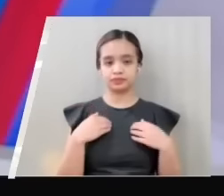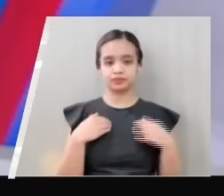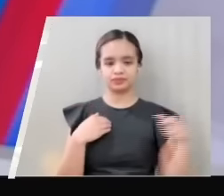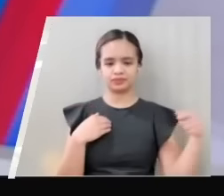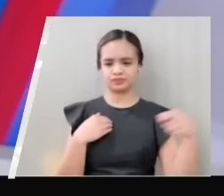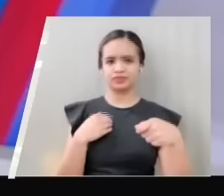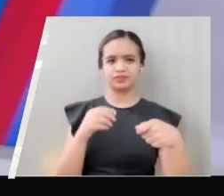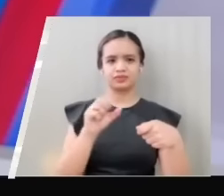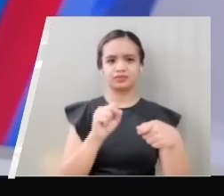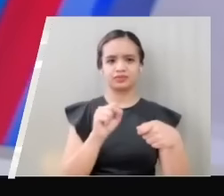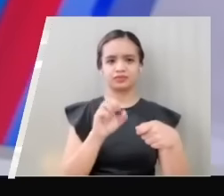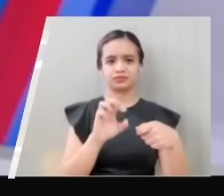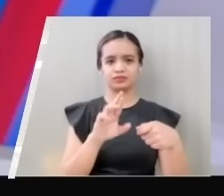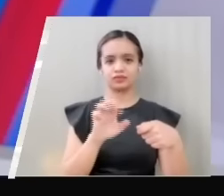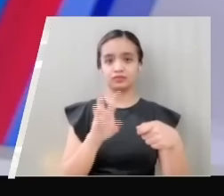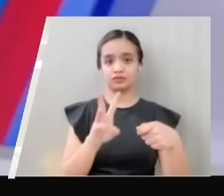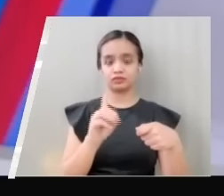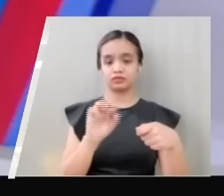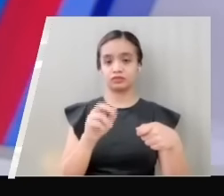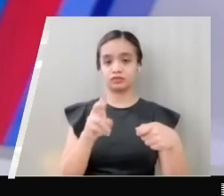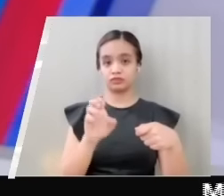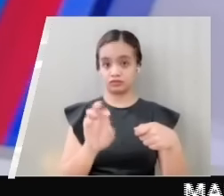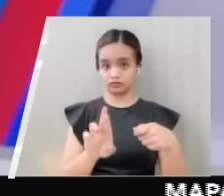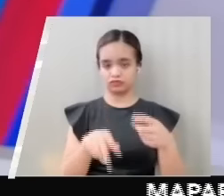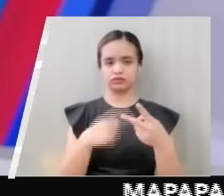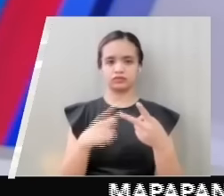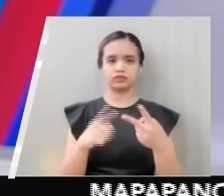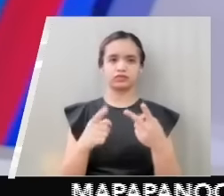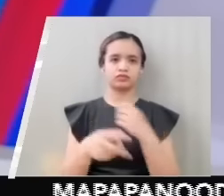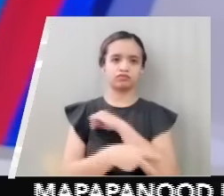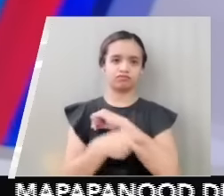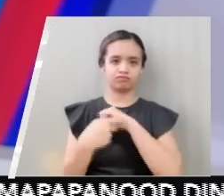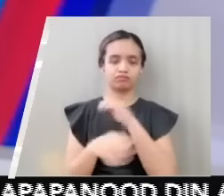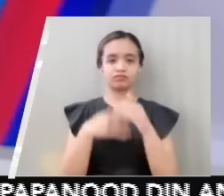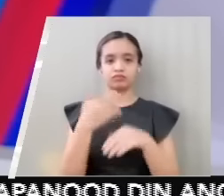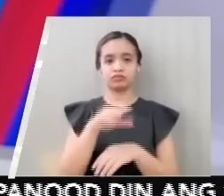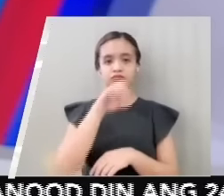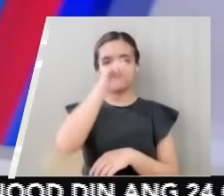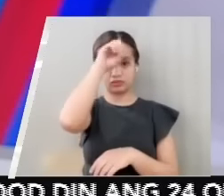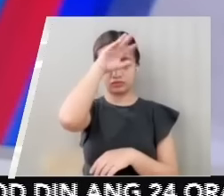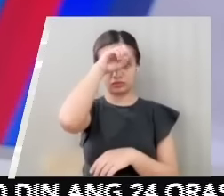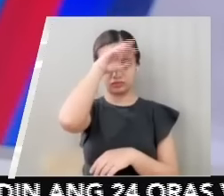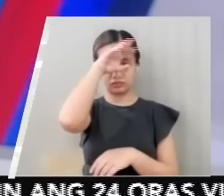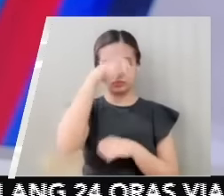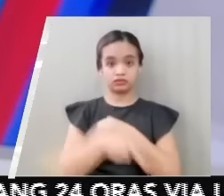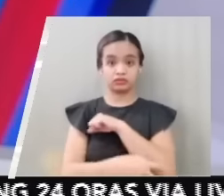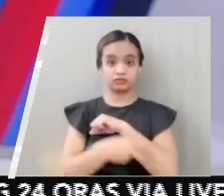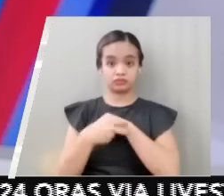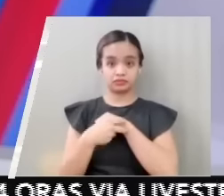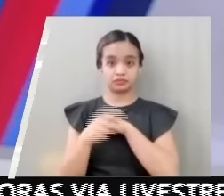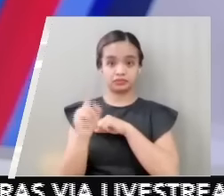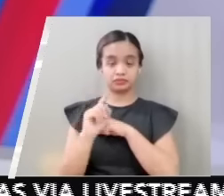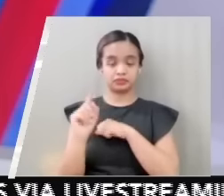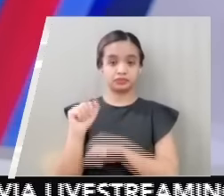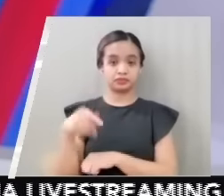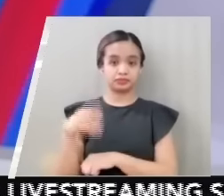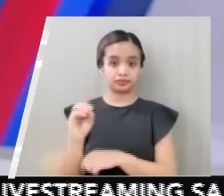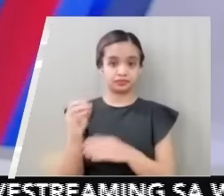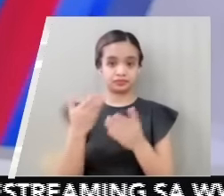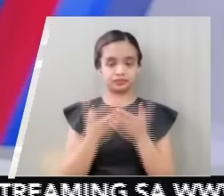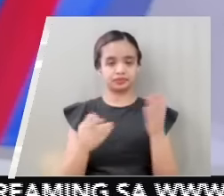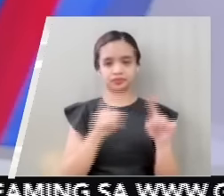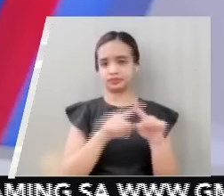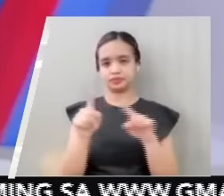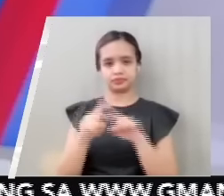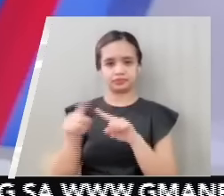Bacolod City. At lolo naman sa Dagupan ni Nakawan, mga sariling apo. Ang iba't ibang pang-hold up sa probinsya sa